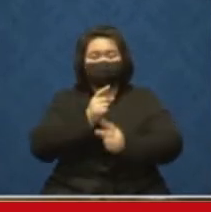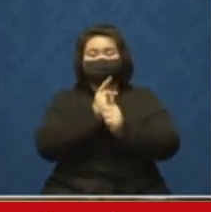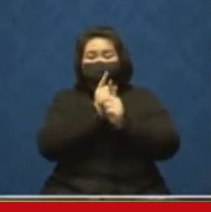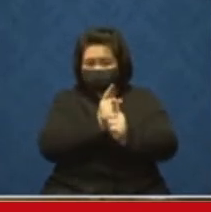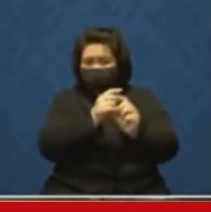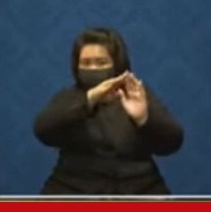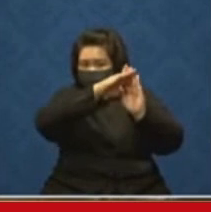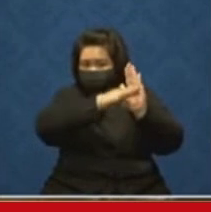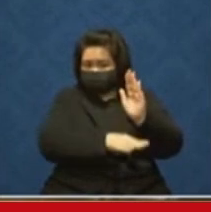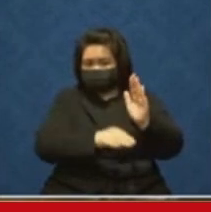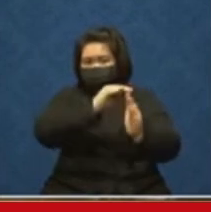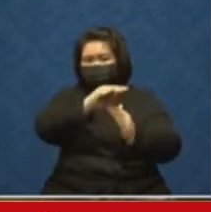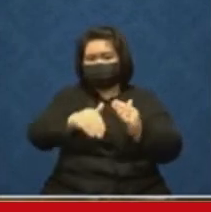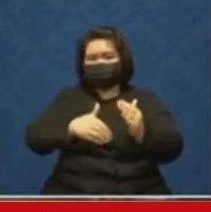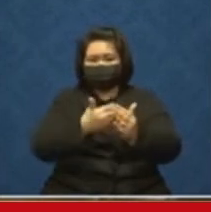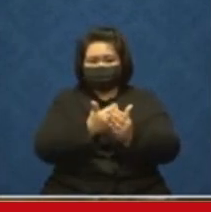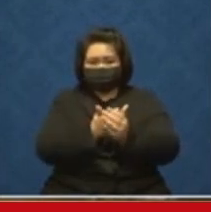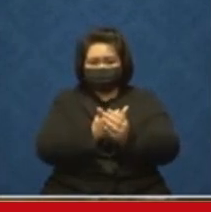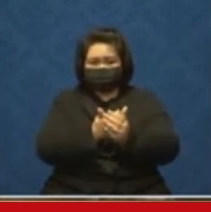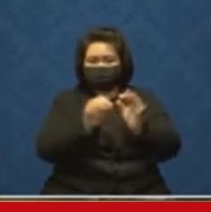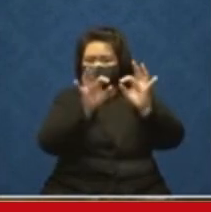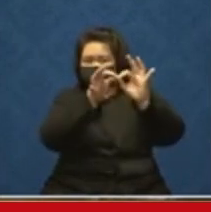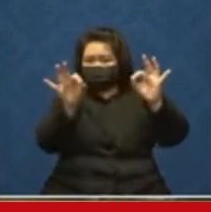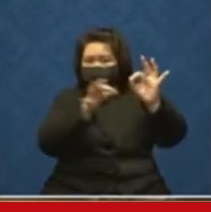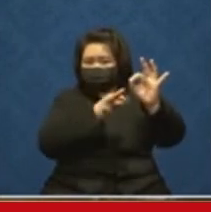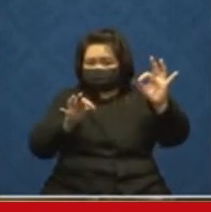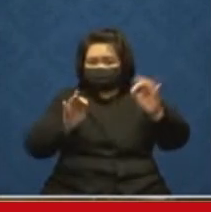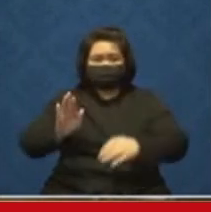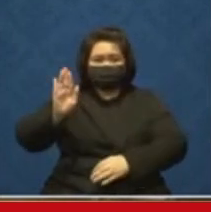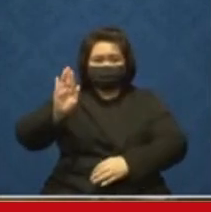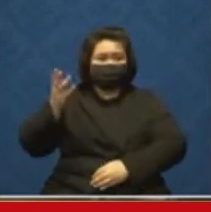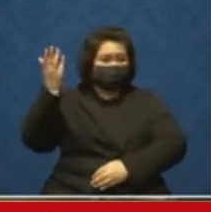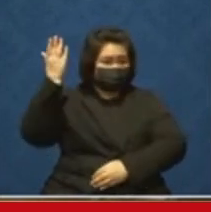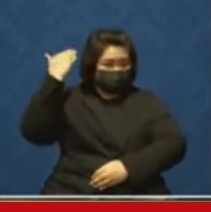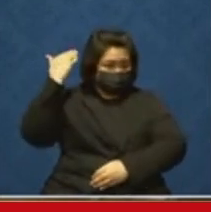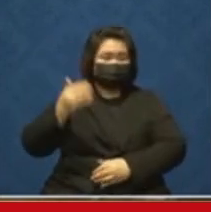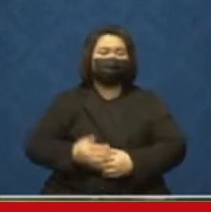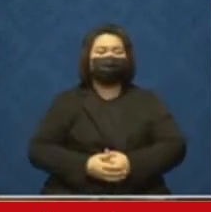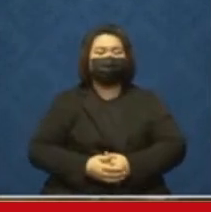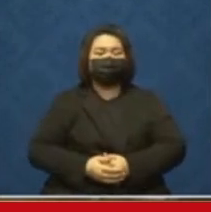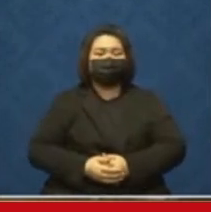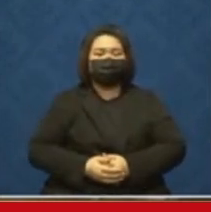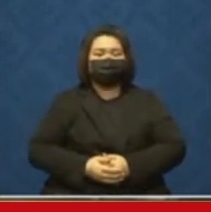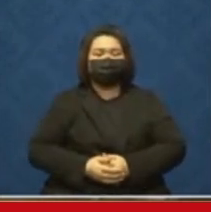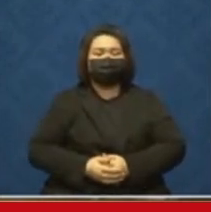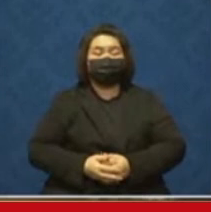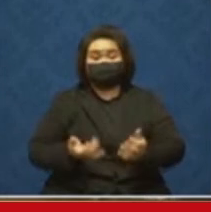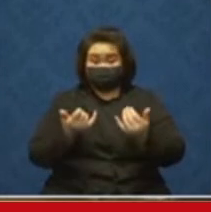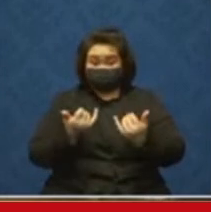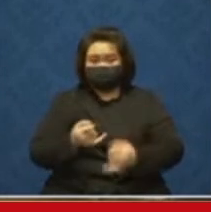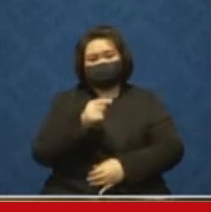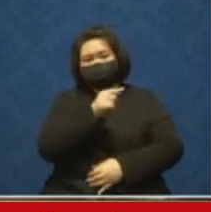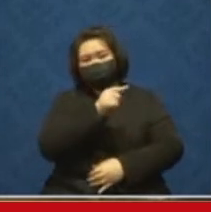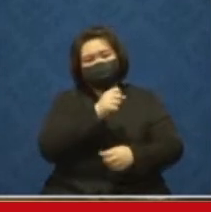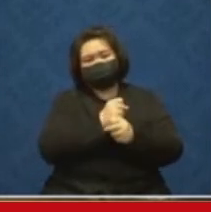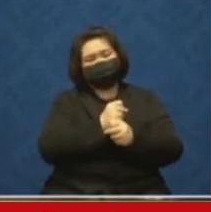าจักษไทย ทุกประการนี่คอข้อคามส่วหนึ่ง จะคำปฏิญาณในวนนั้นถปธานครั วันนี้ท่รฐ